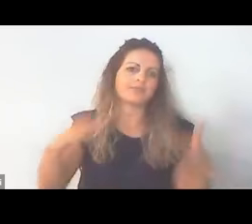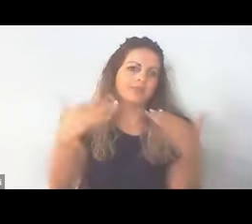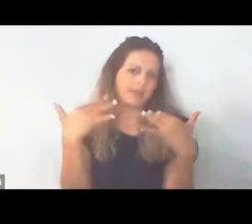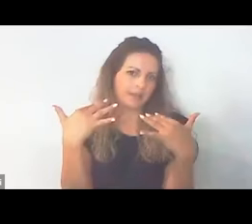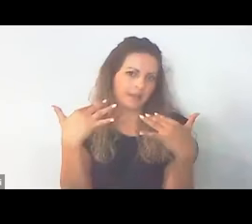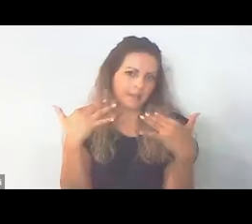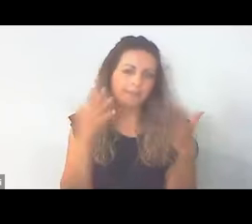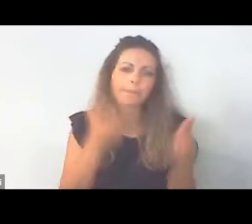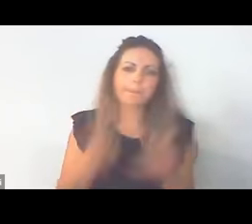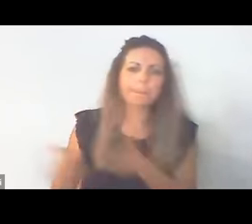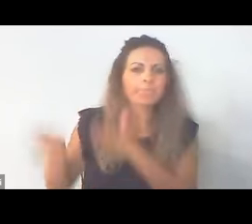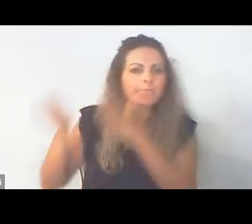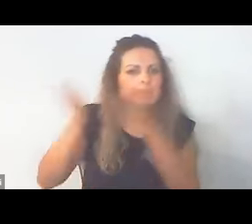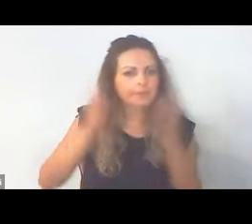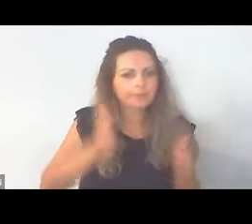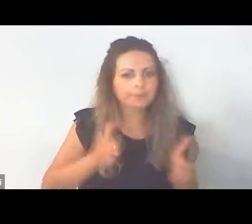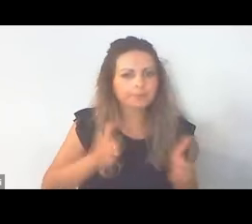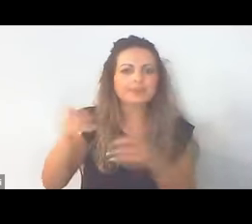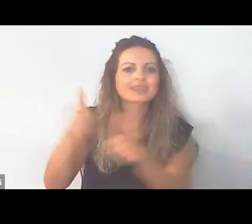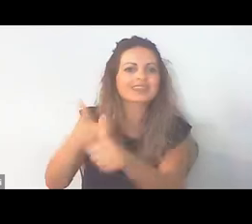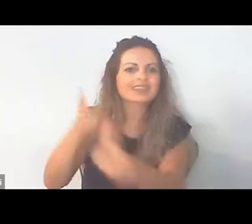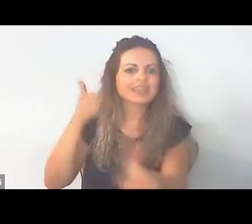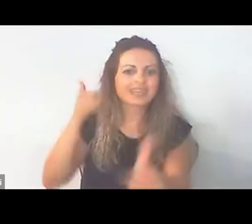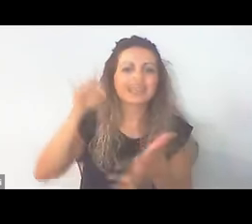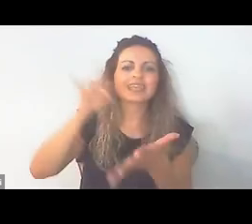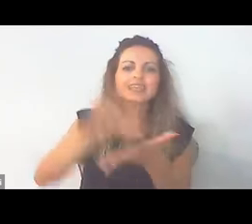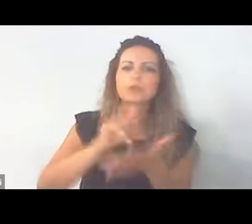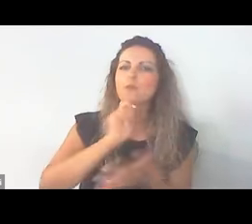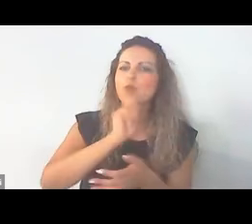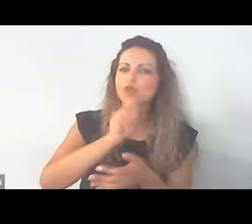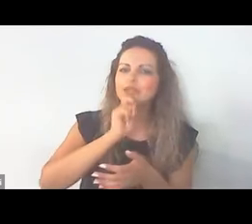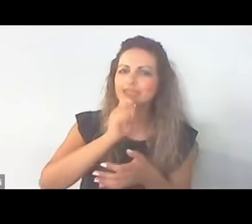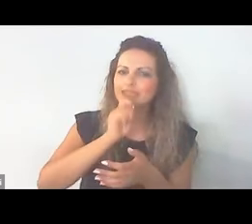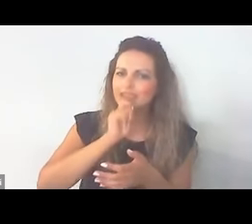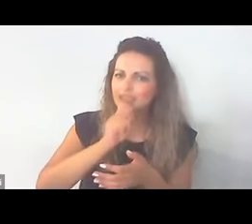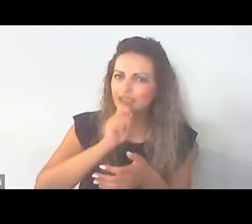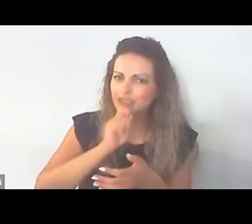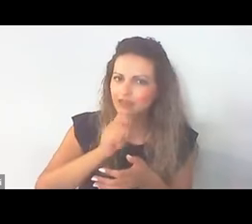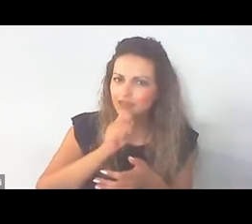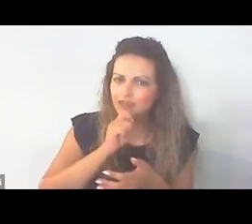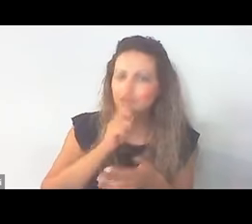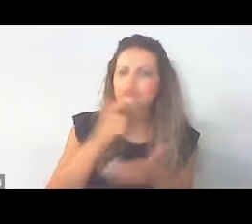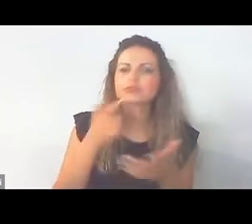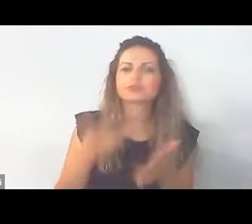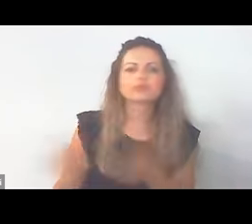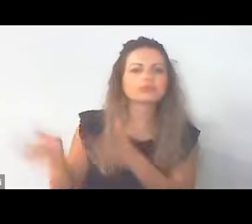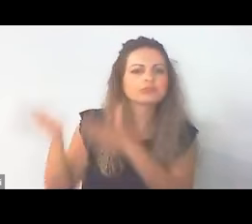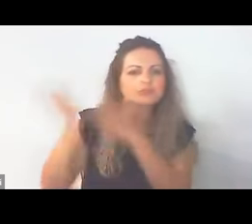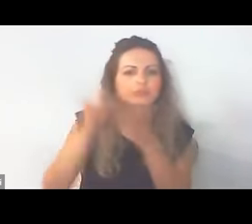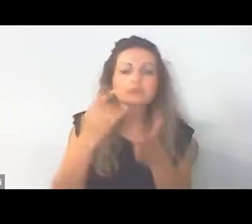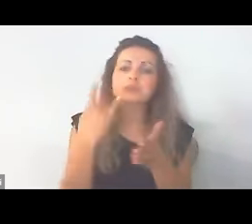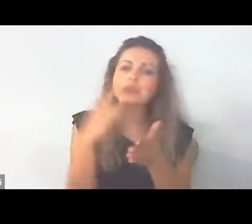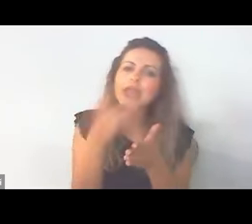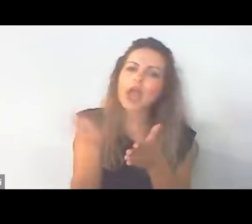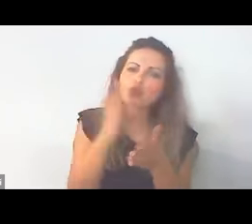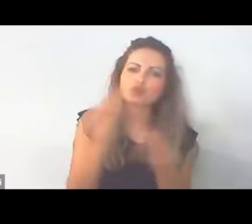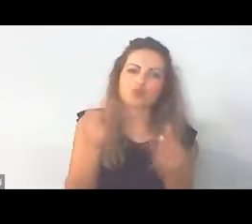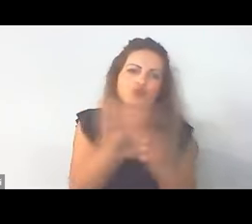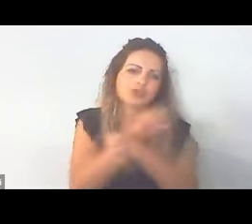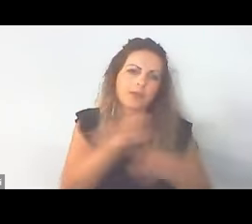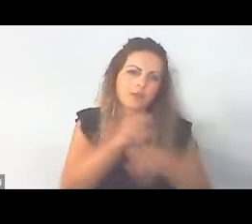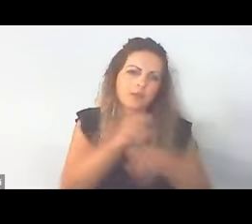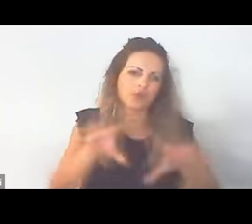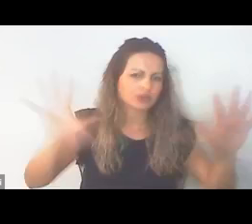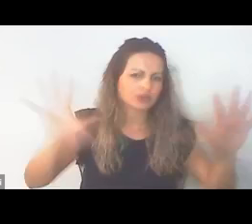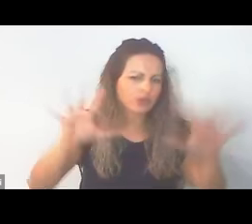απευθύνσεις στο επίπεδο της κεντρικής πολιτικής κινήσης ή της συζήτησης σε επίπεδο των μέσων μαζικής ενημέρωσης. Και φυσικά πάρα πολύ σημαντική πλευρά